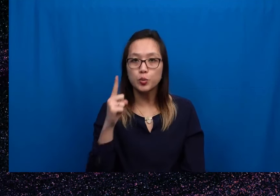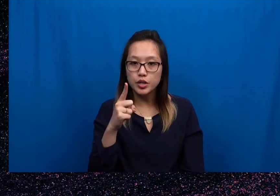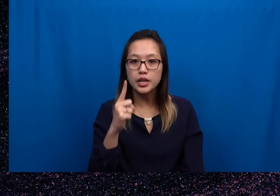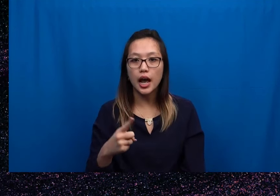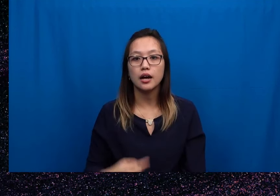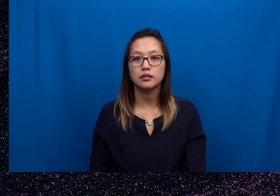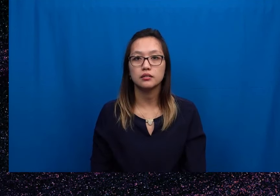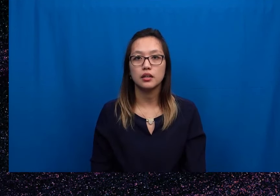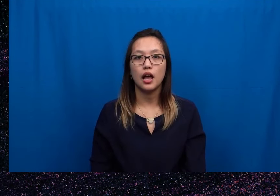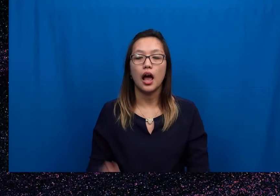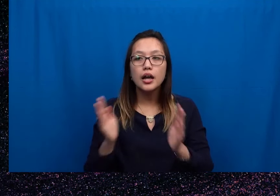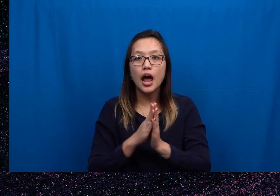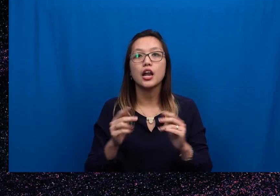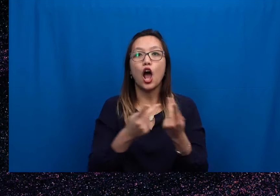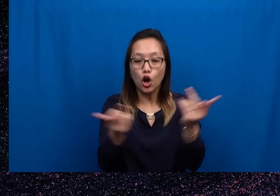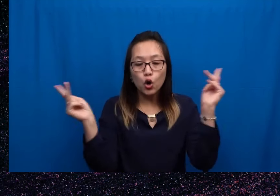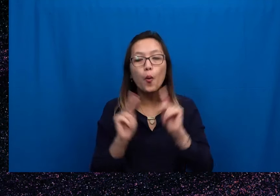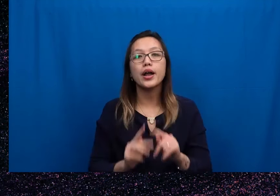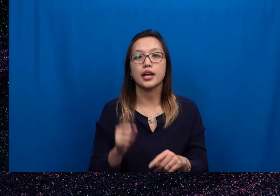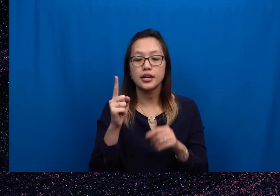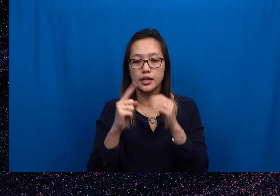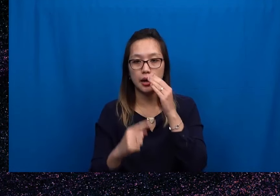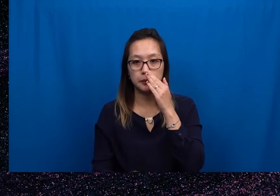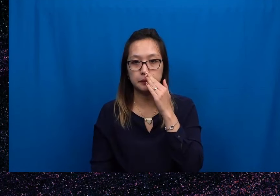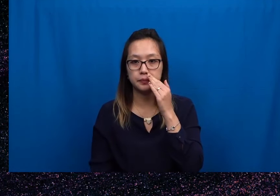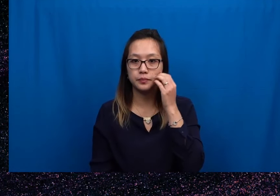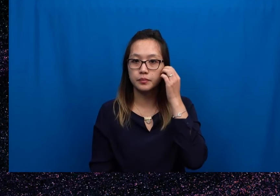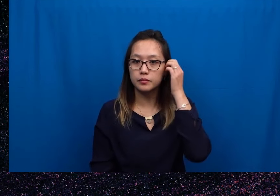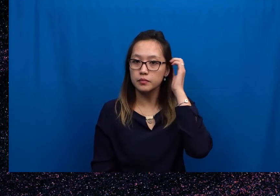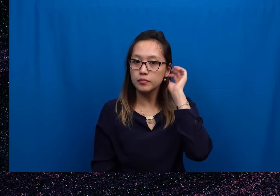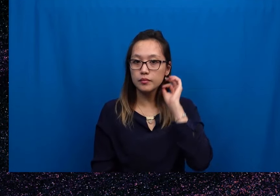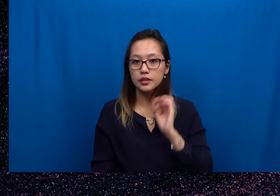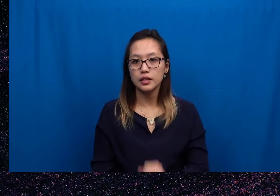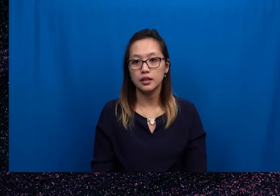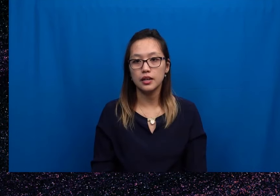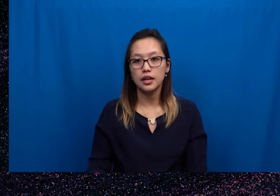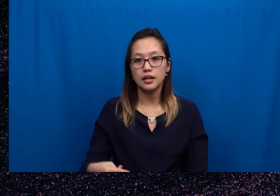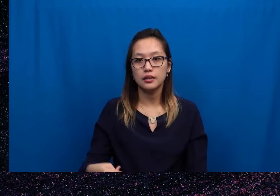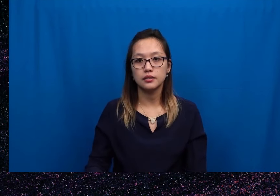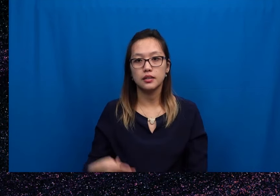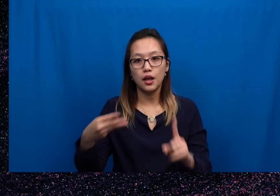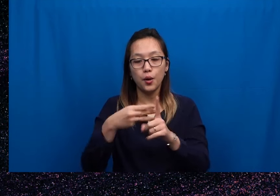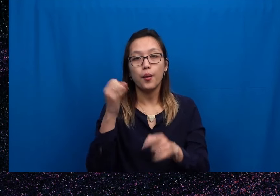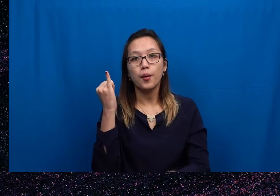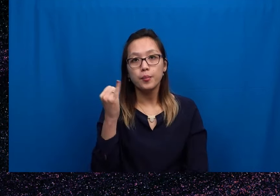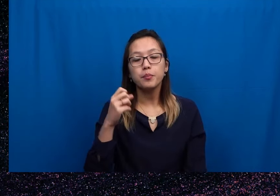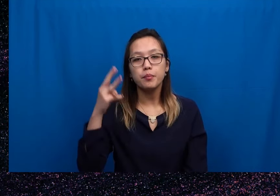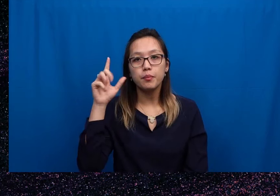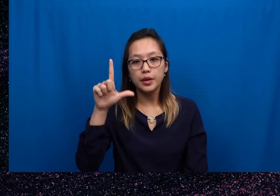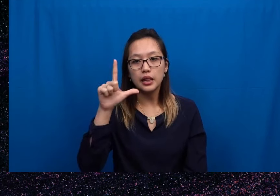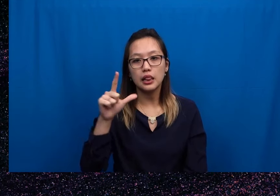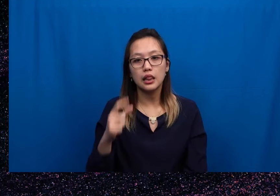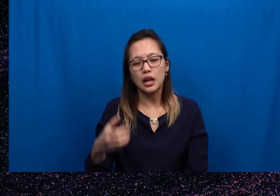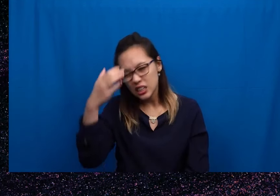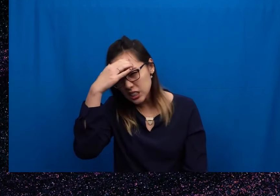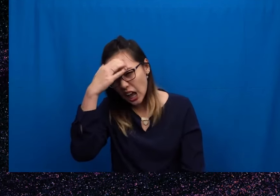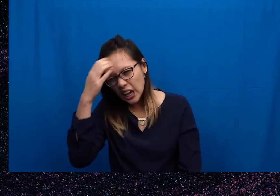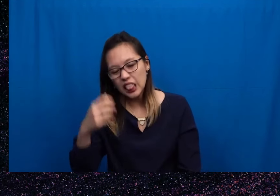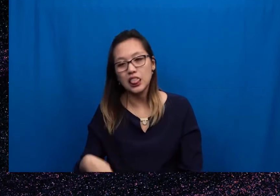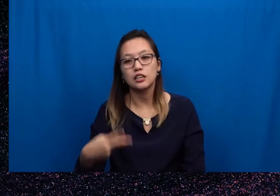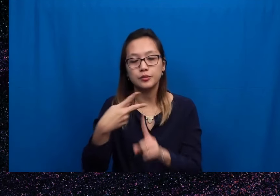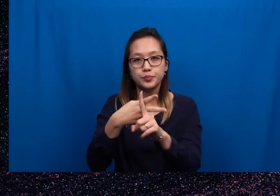juga keluarganya. Bill Gaither terserang oleh penyakit pembengkakan kelenjar yang cukup parah,